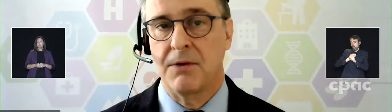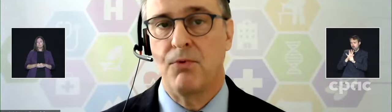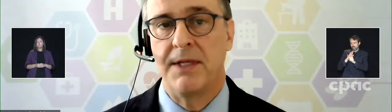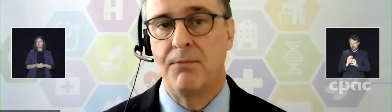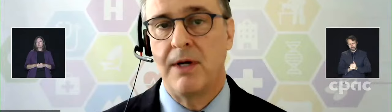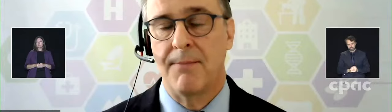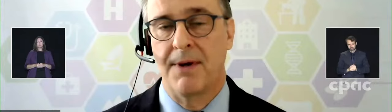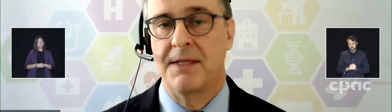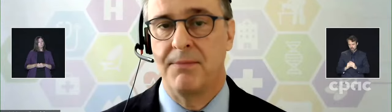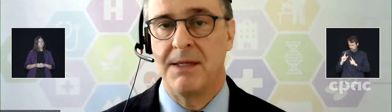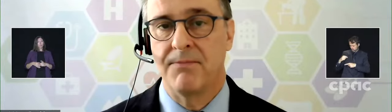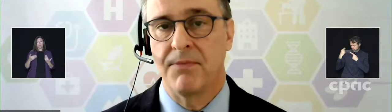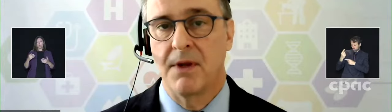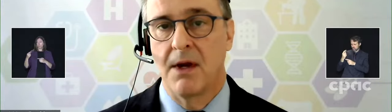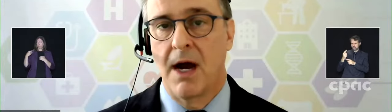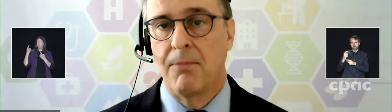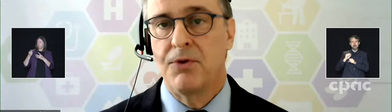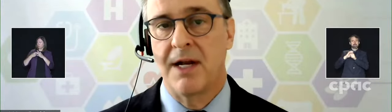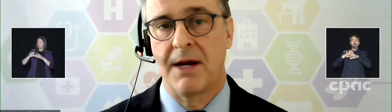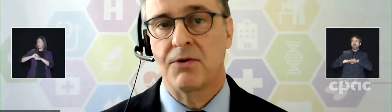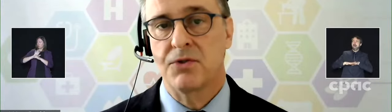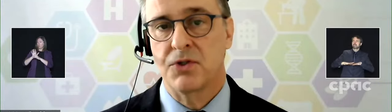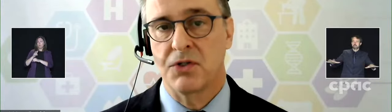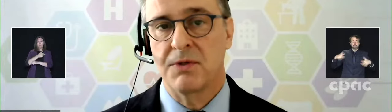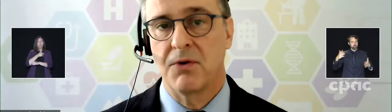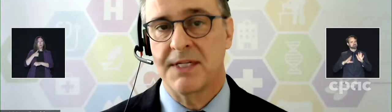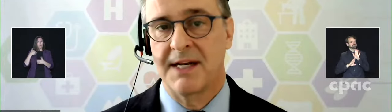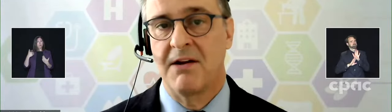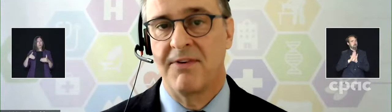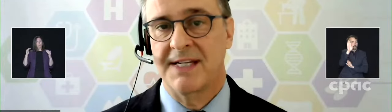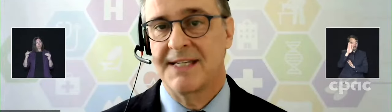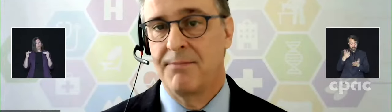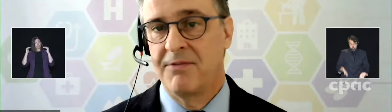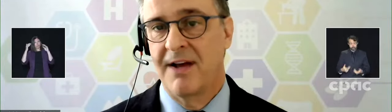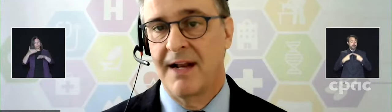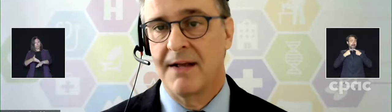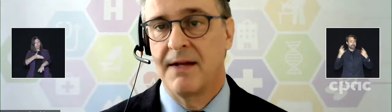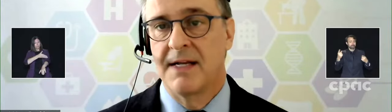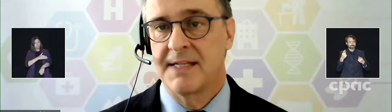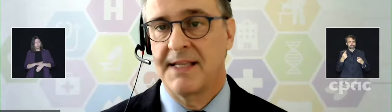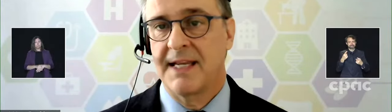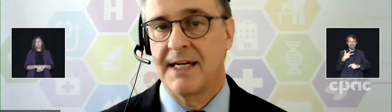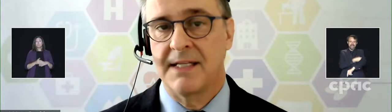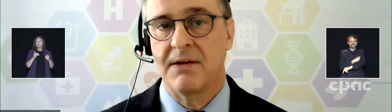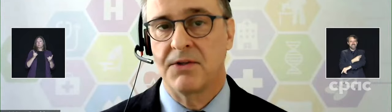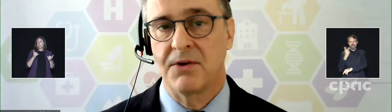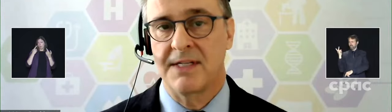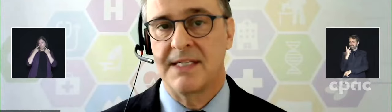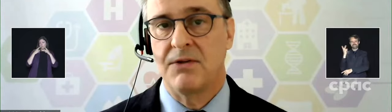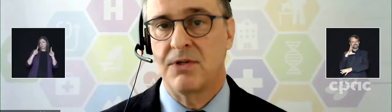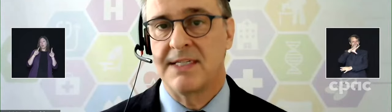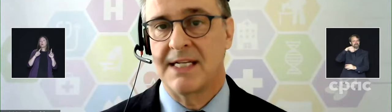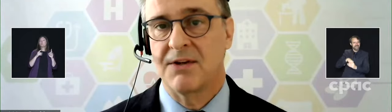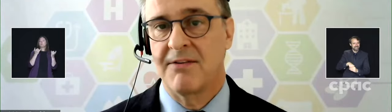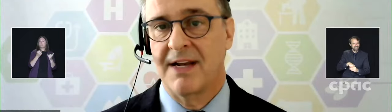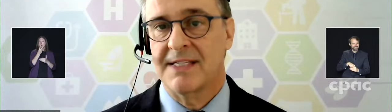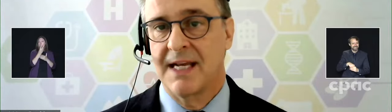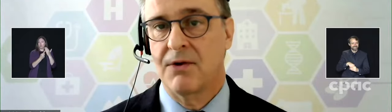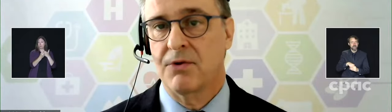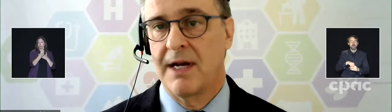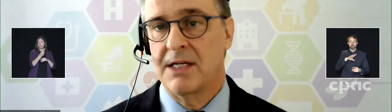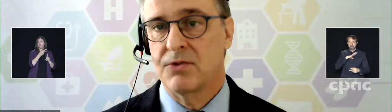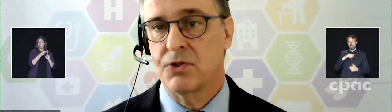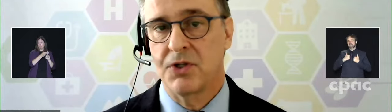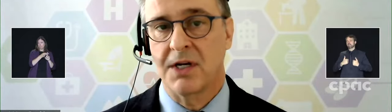de progrès depuis le début de la pandémie. En plus de l'annonce d'aujourd'hui concernant le vaccin bivalent, Santé Canada a autorisé l'utilisation des